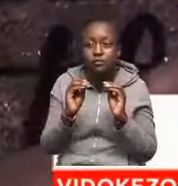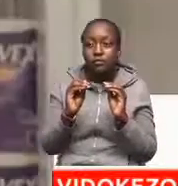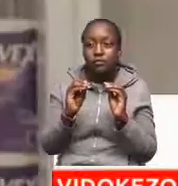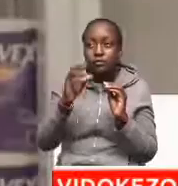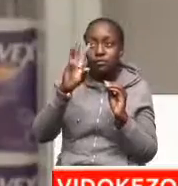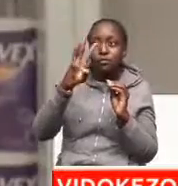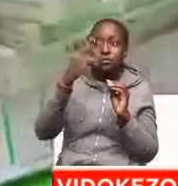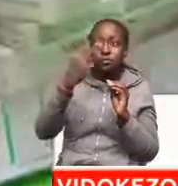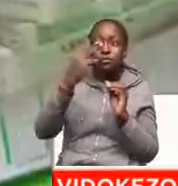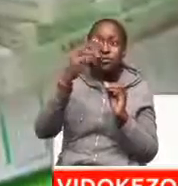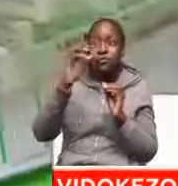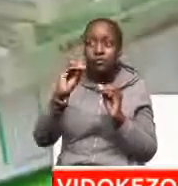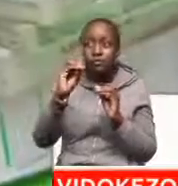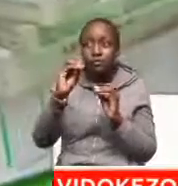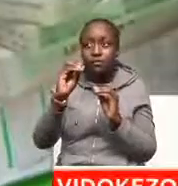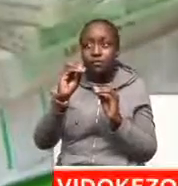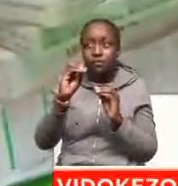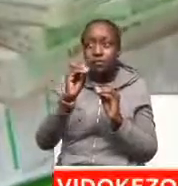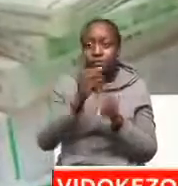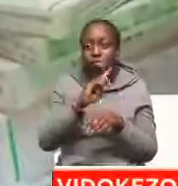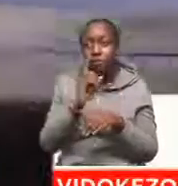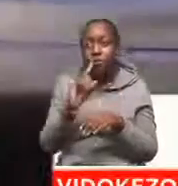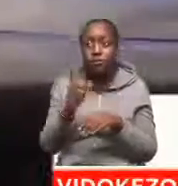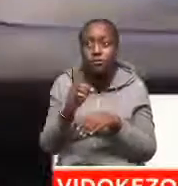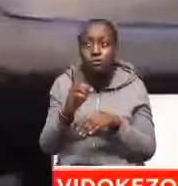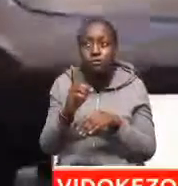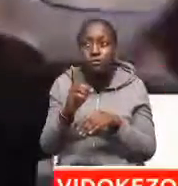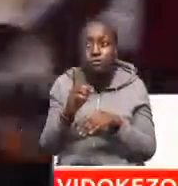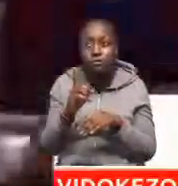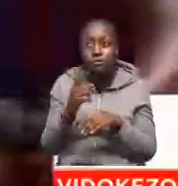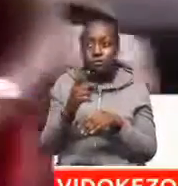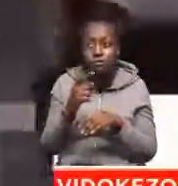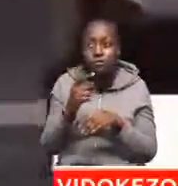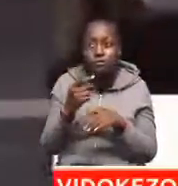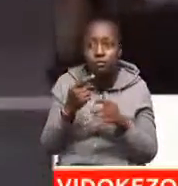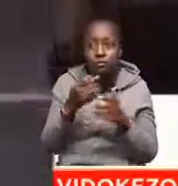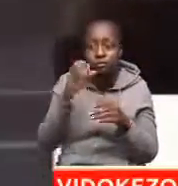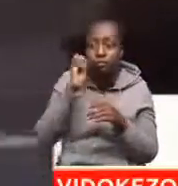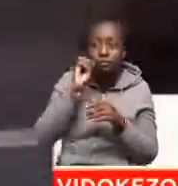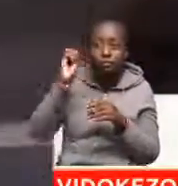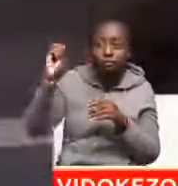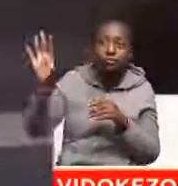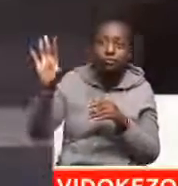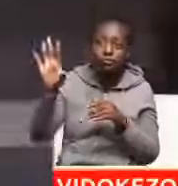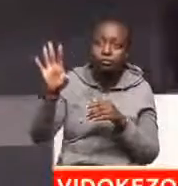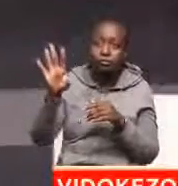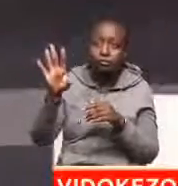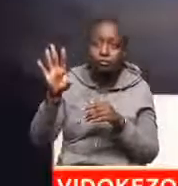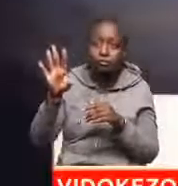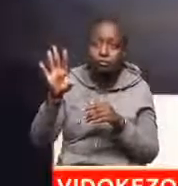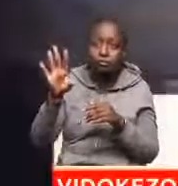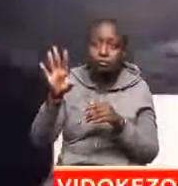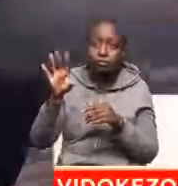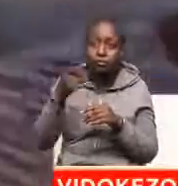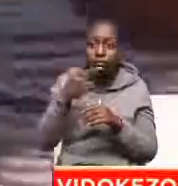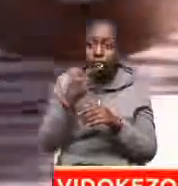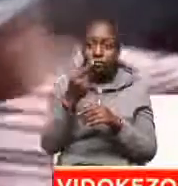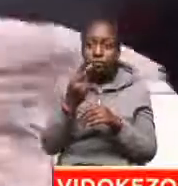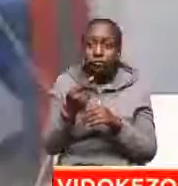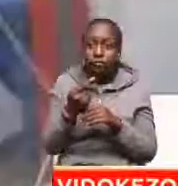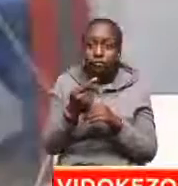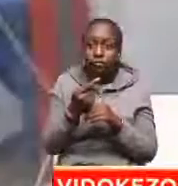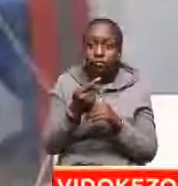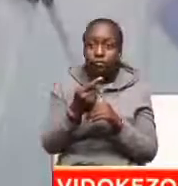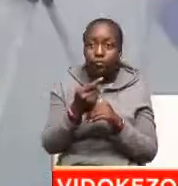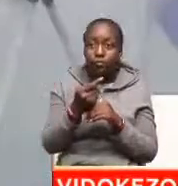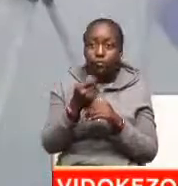WHO limeonya nchi za Afrika kujitayarisha kupambana na janga la corona ikizingatia hali duni ya miundo msingi ya